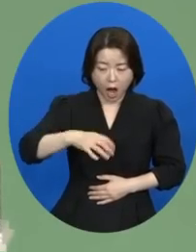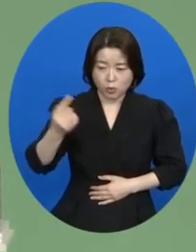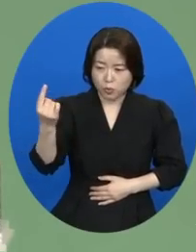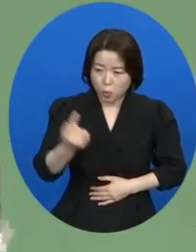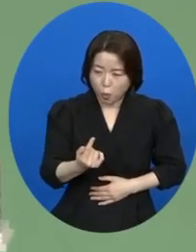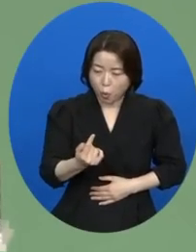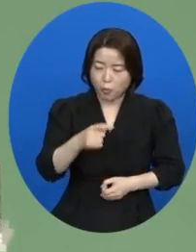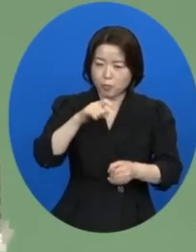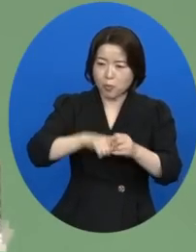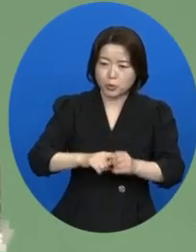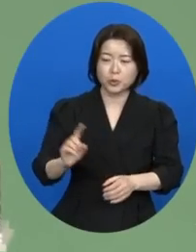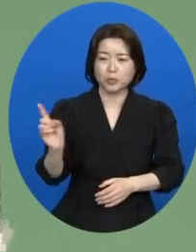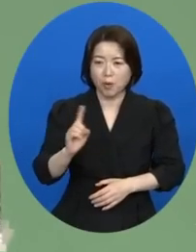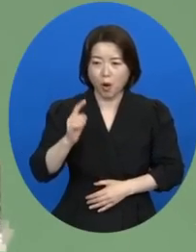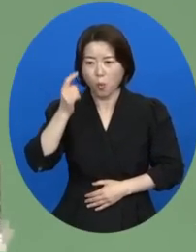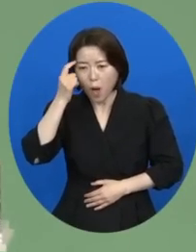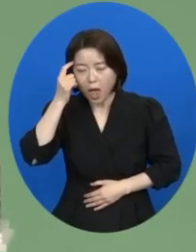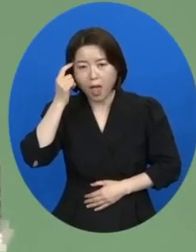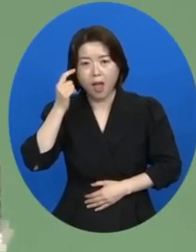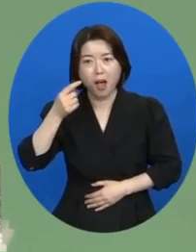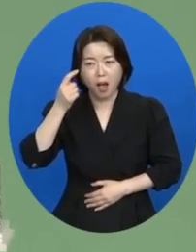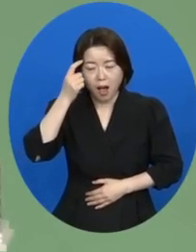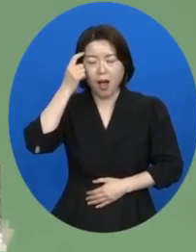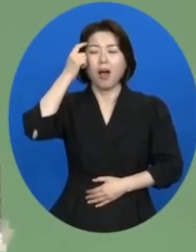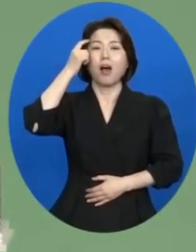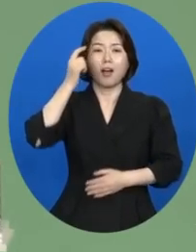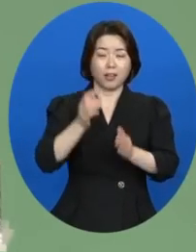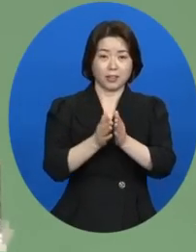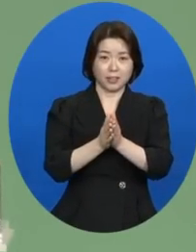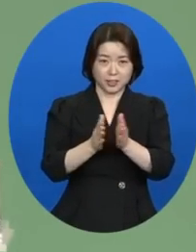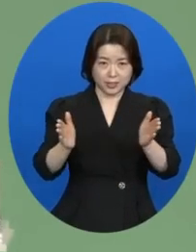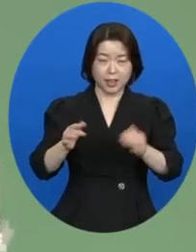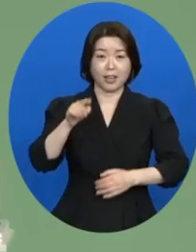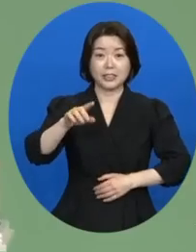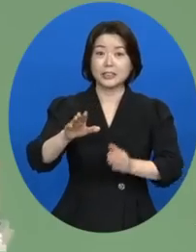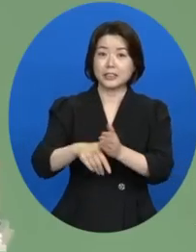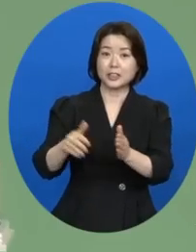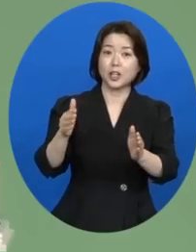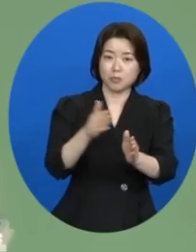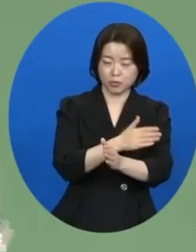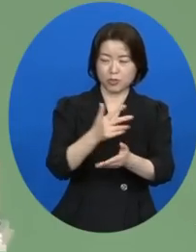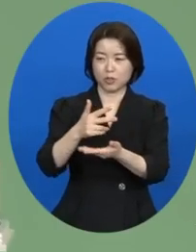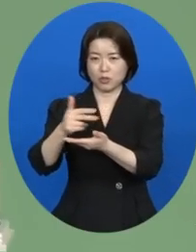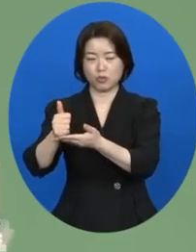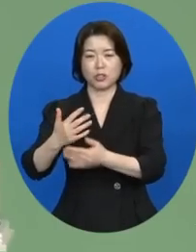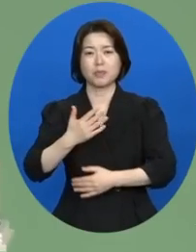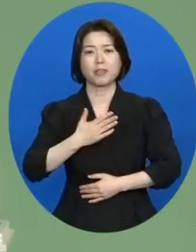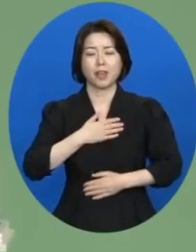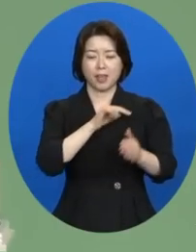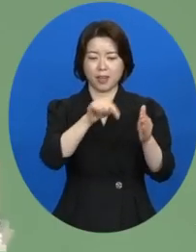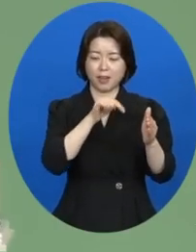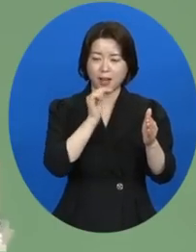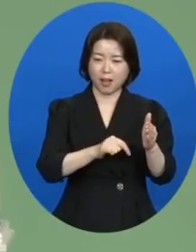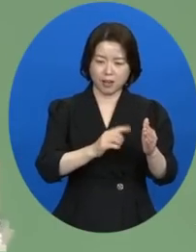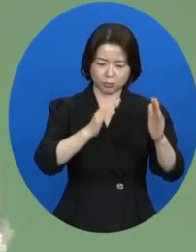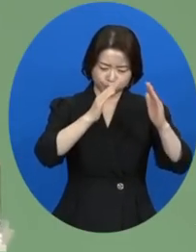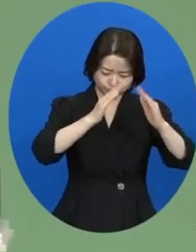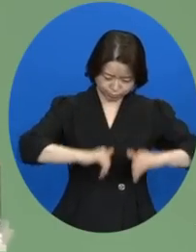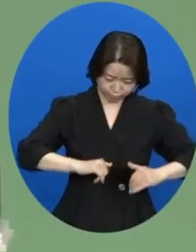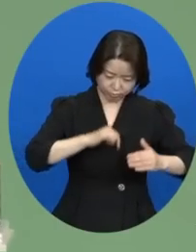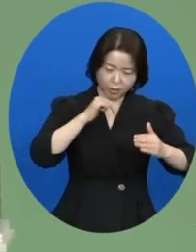살게 되었는지 깨닫기 시작했고 그때부터 주님께서 제 안에 무너져